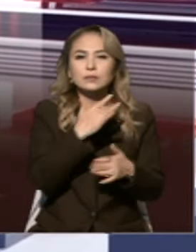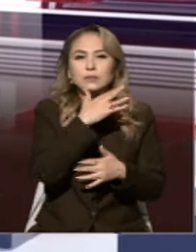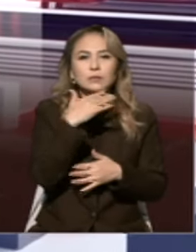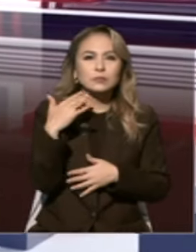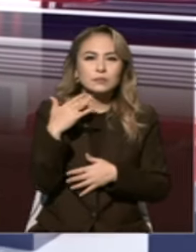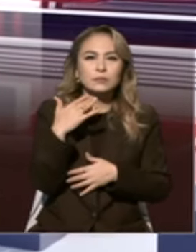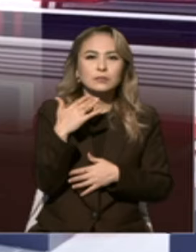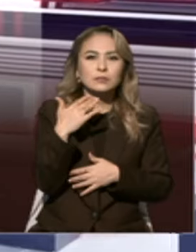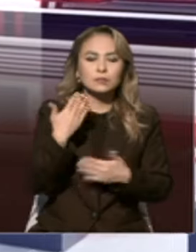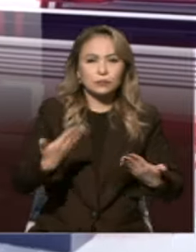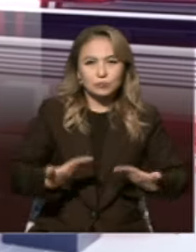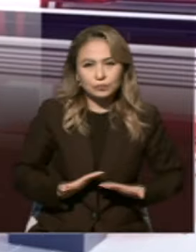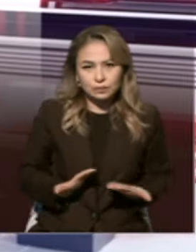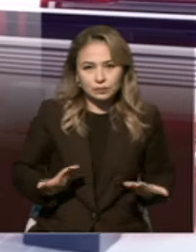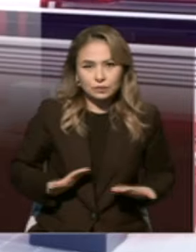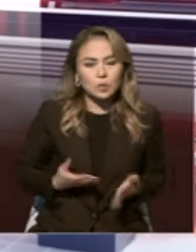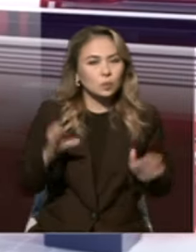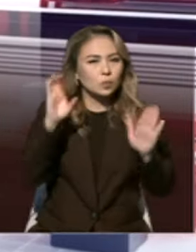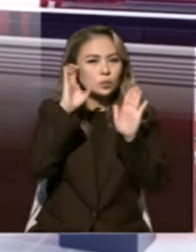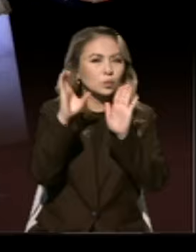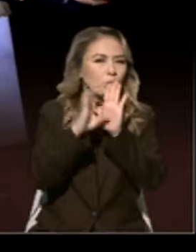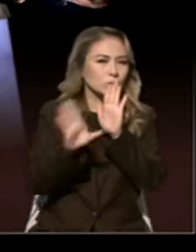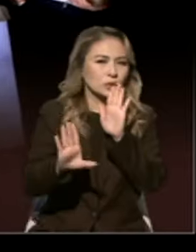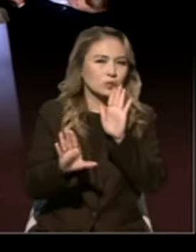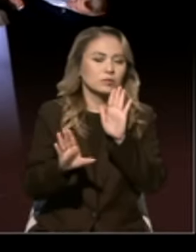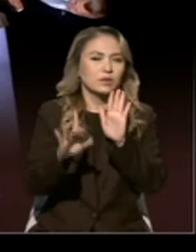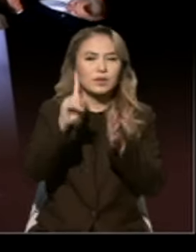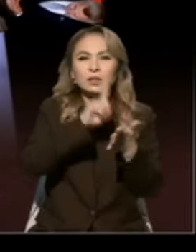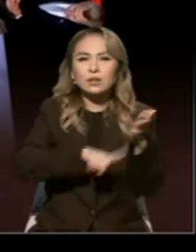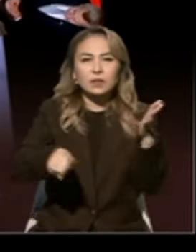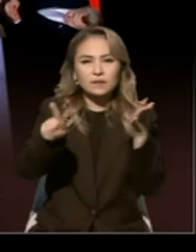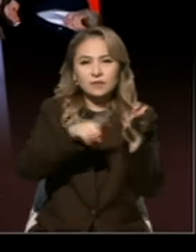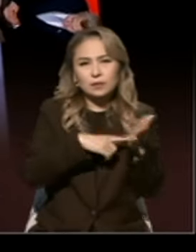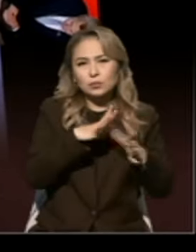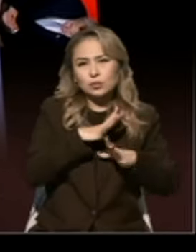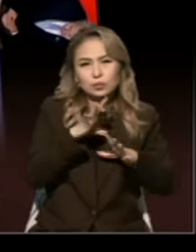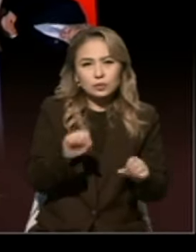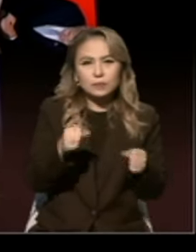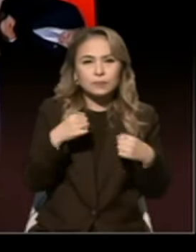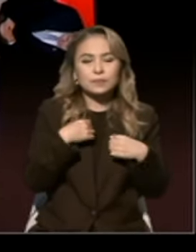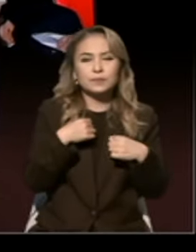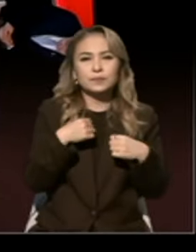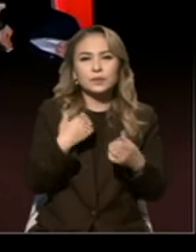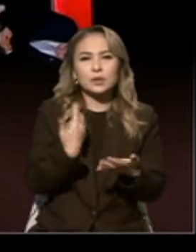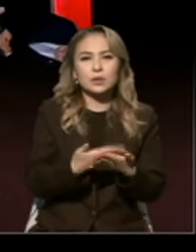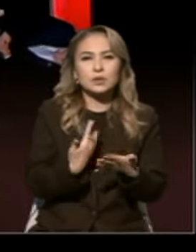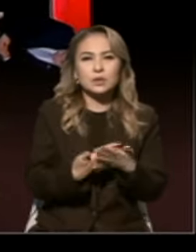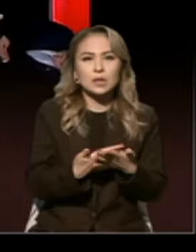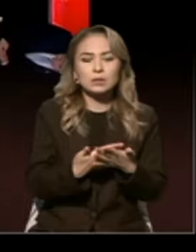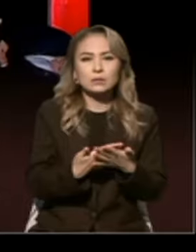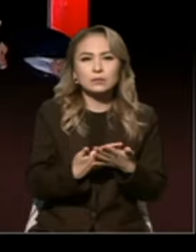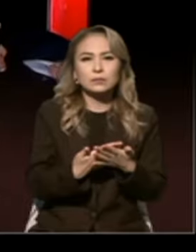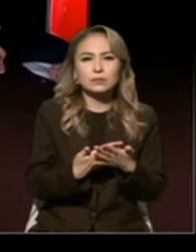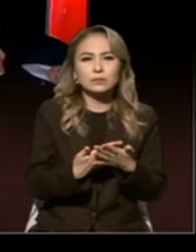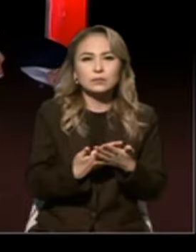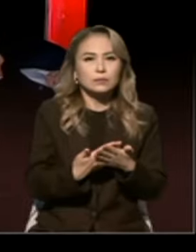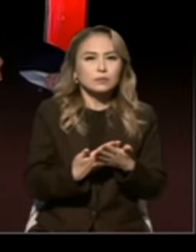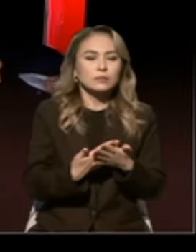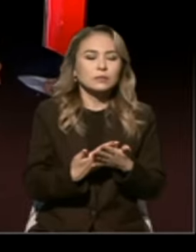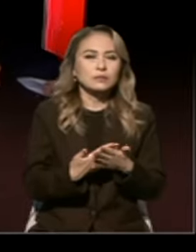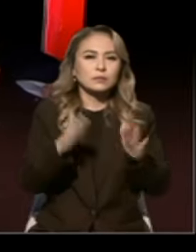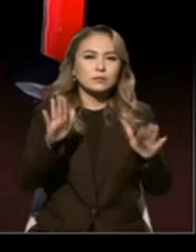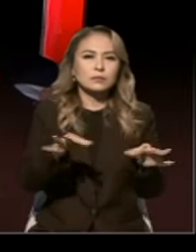көбінесе тұрғындар тыңдамайды, сенбейтін шығар бәлкім. Сол мына төмен нүктелерде орналасқан